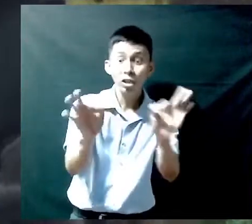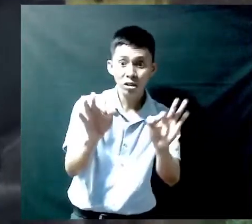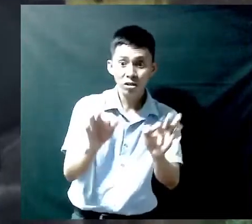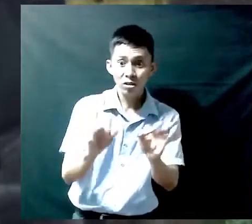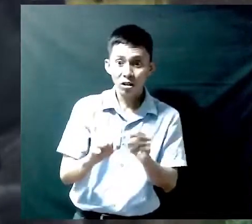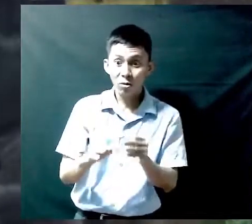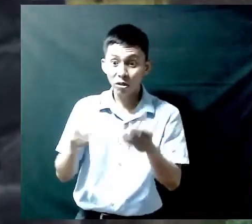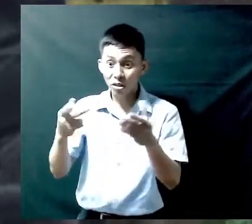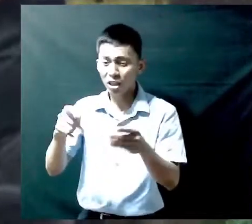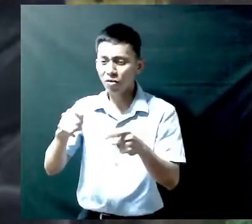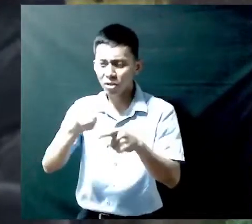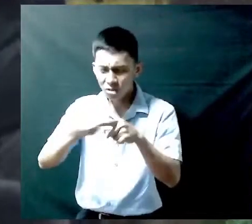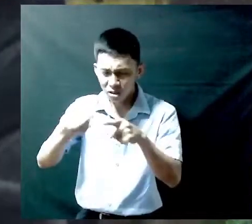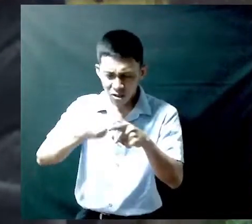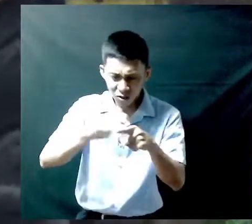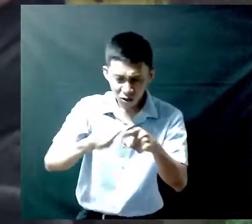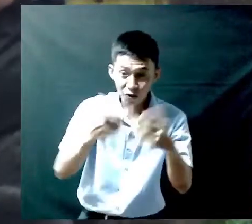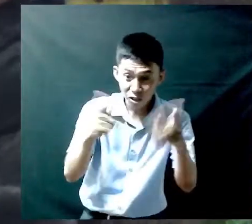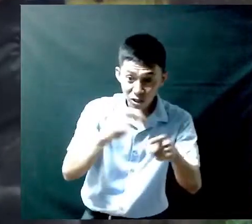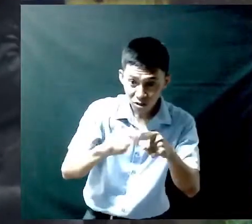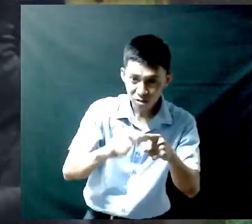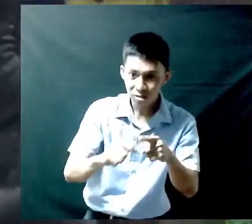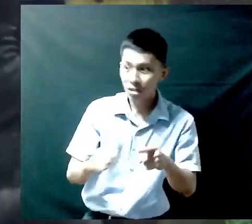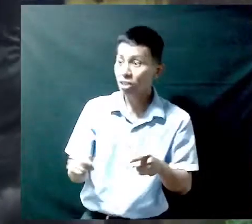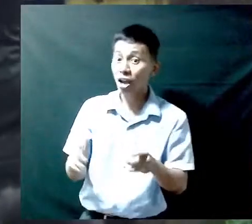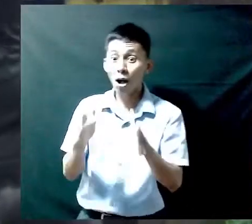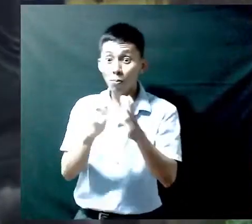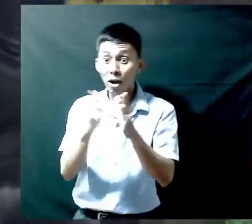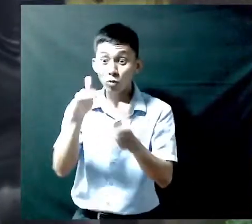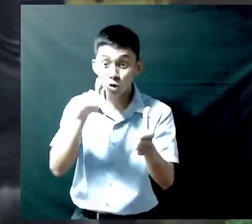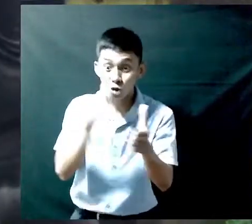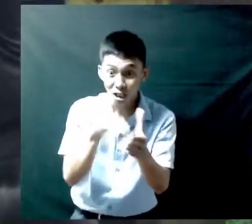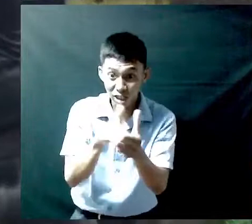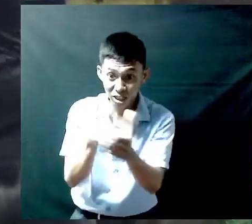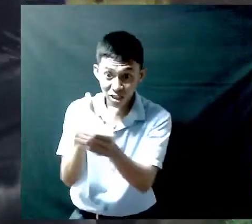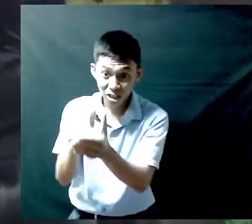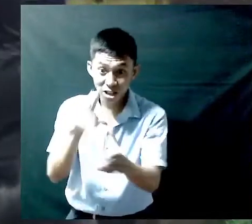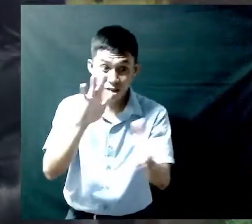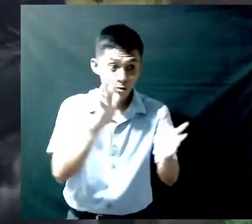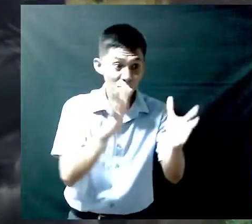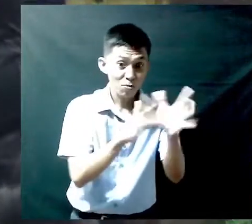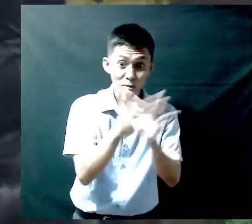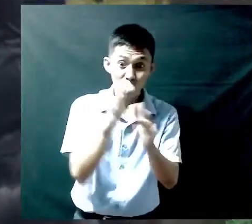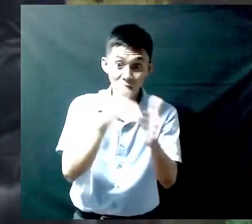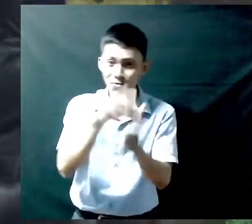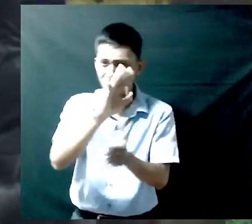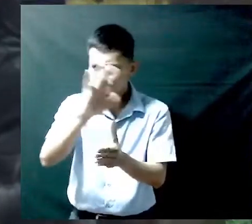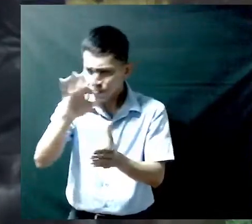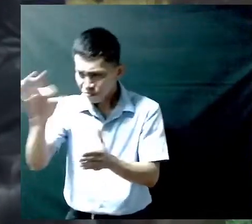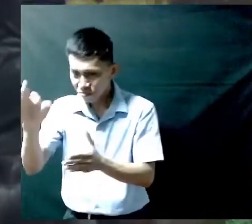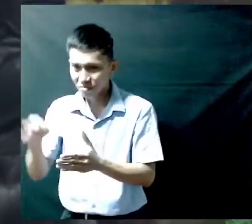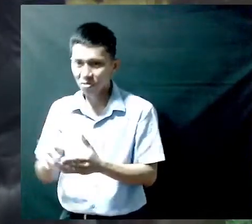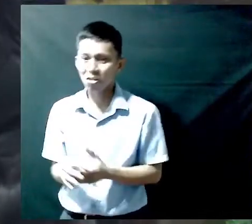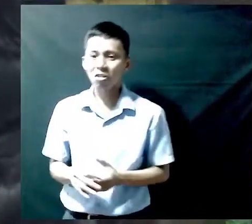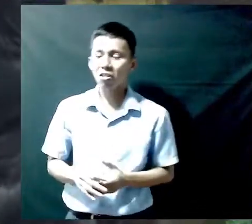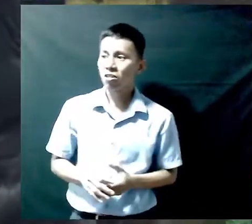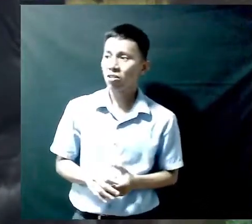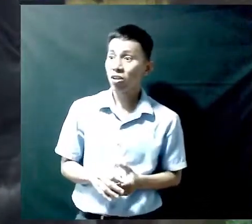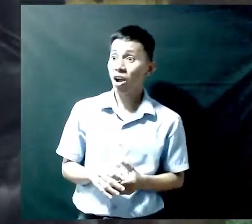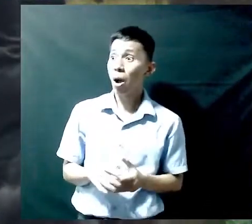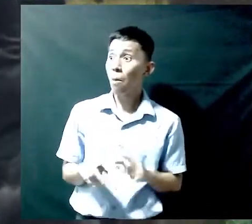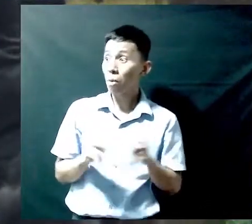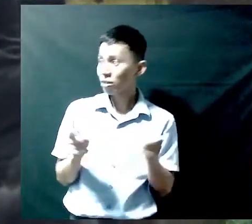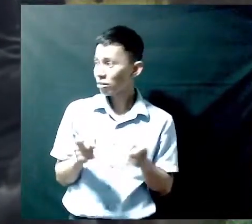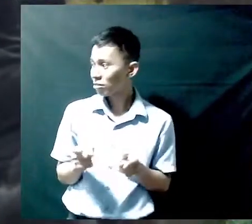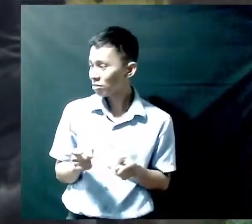hindi ako nakapag-preach sa inyo. Eh, ang turo ko po sa kanila, 3 times a week. So, wala silang choice. At ang bayad nila